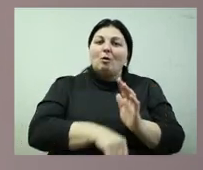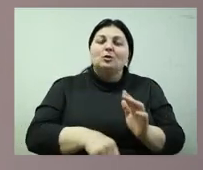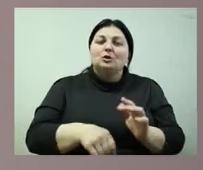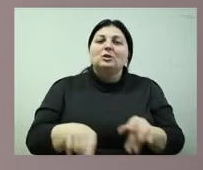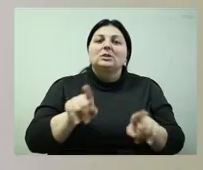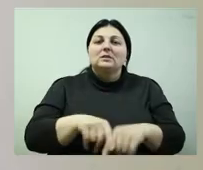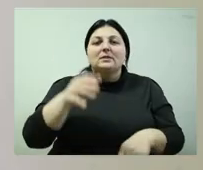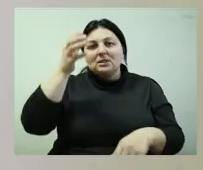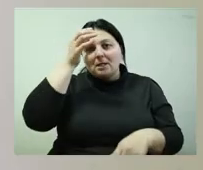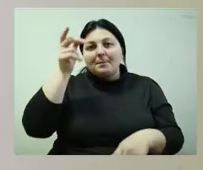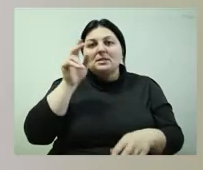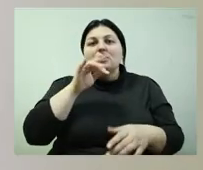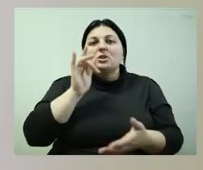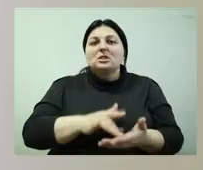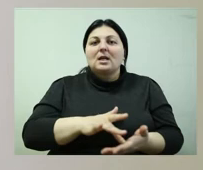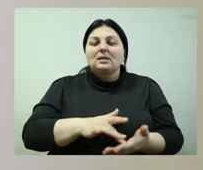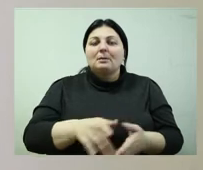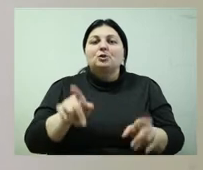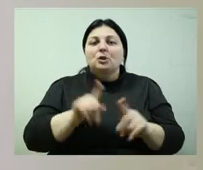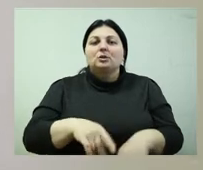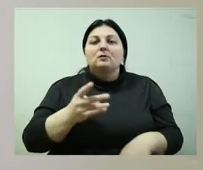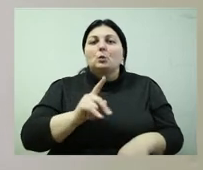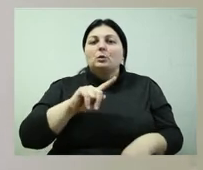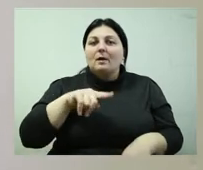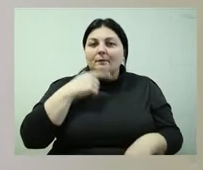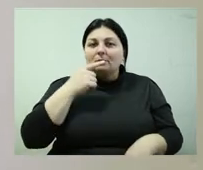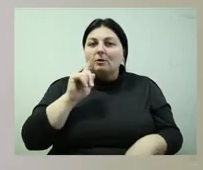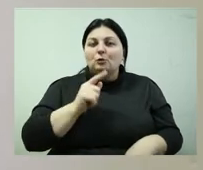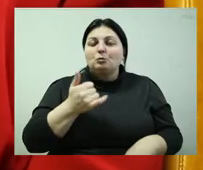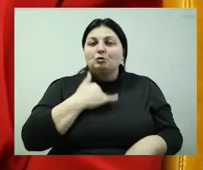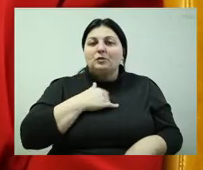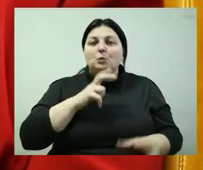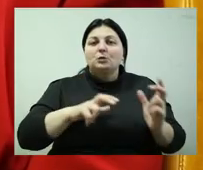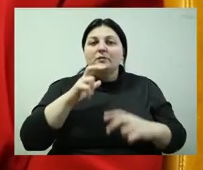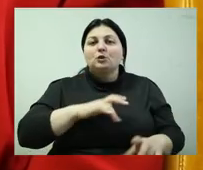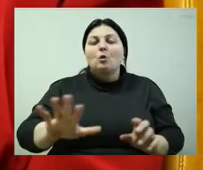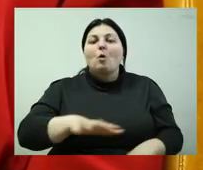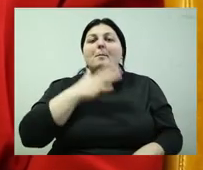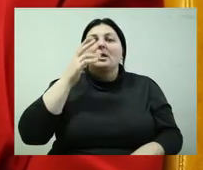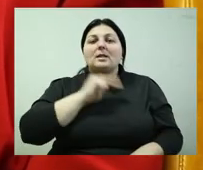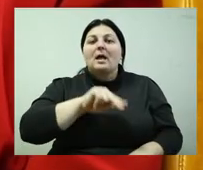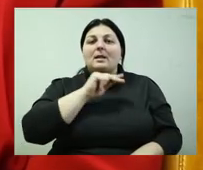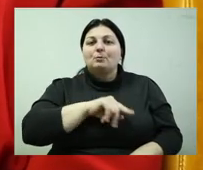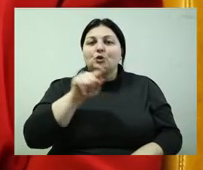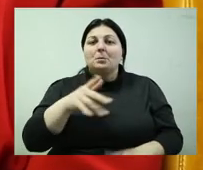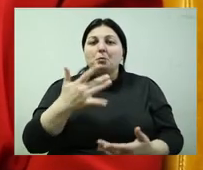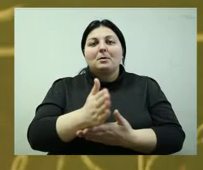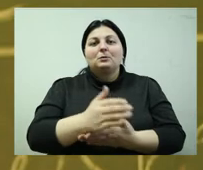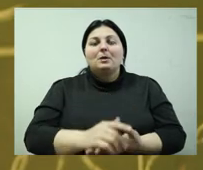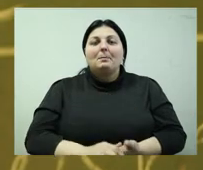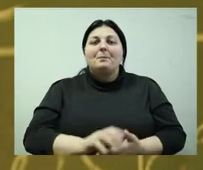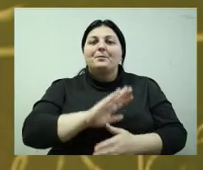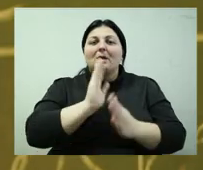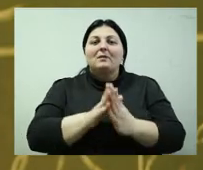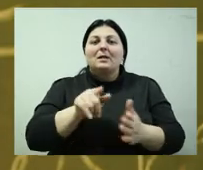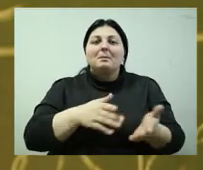სამსახურებში. შეიძლება ითქვას, რომ გამოყენებითი მათემატიკა, ეს არის მუდმივად განახლებადი და საკმაოდ აქტუალური მიმართულება. ყველა